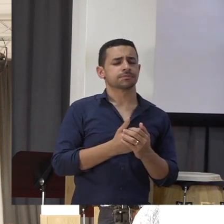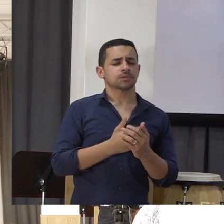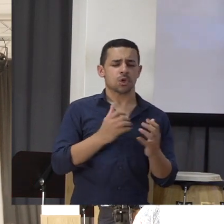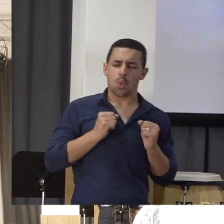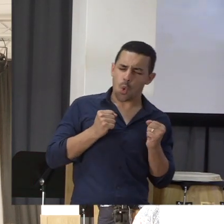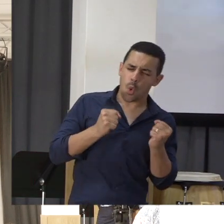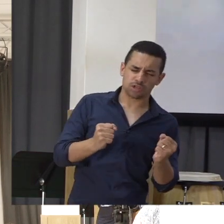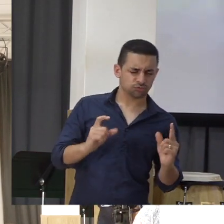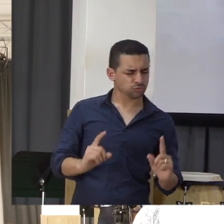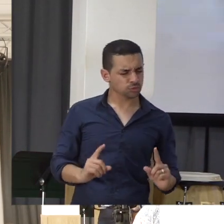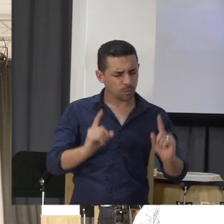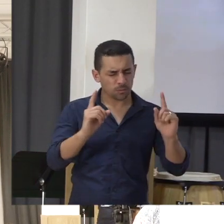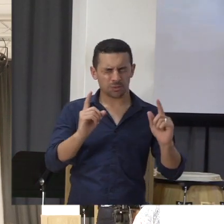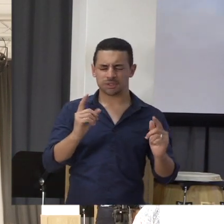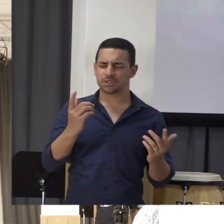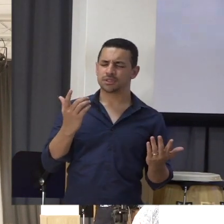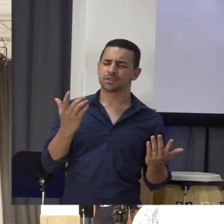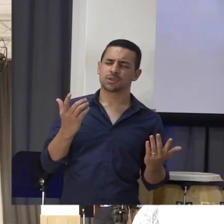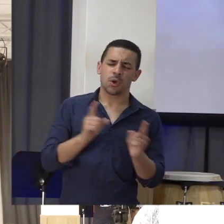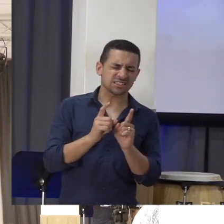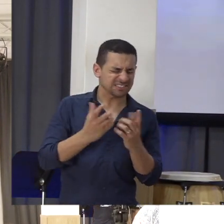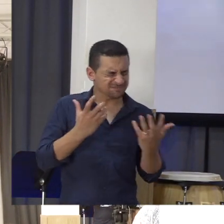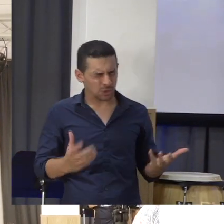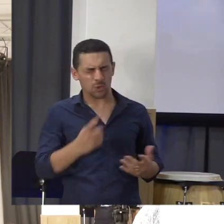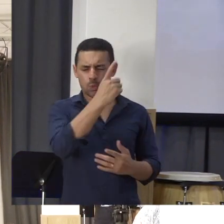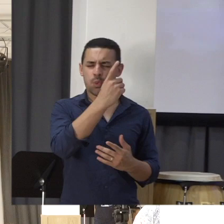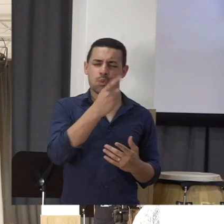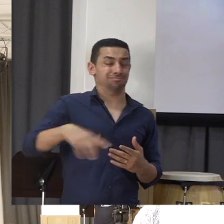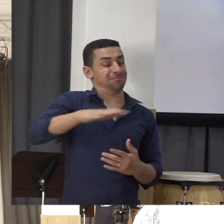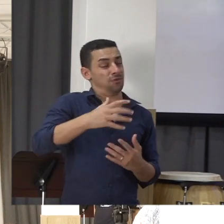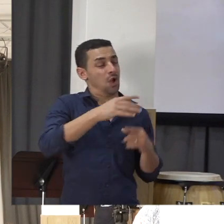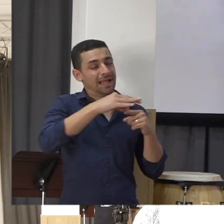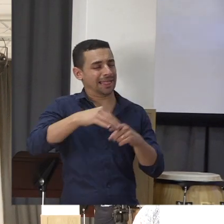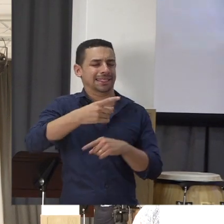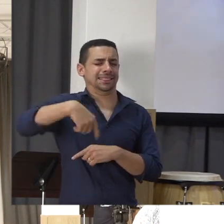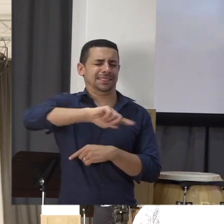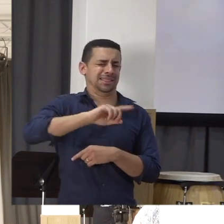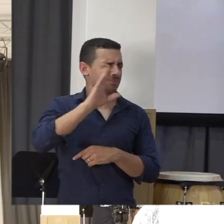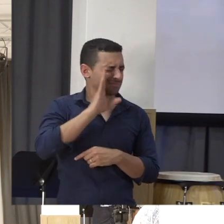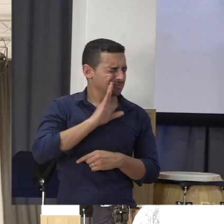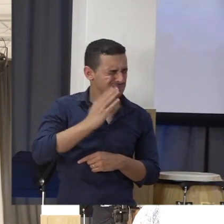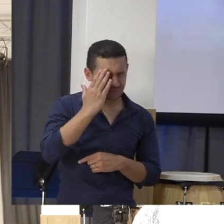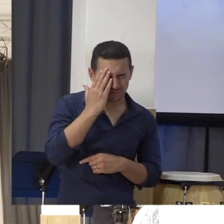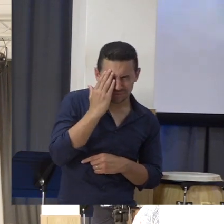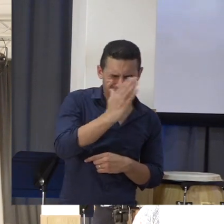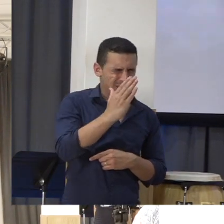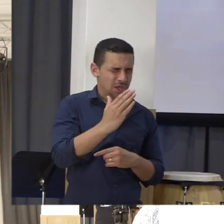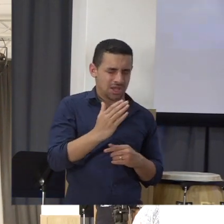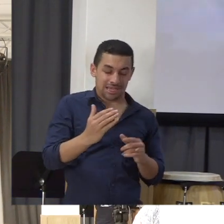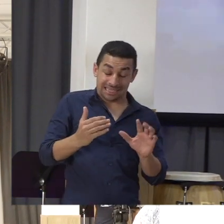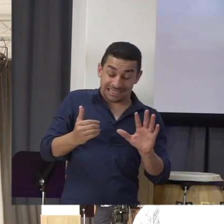courageusement debout, et qui, Seigneur, veulent que tu les conduises. Oh Dieu,